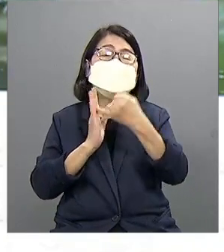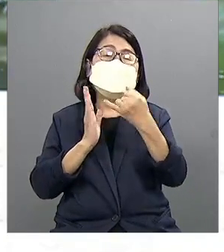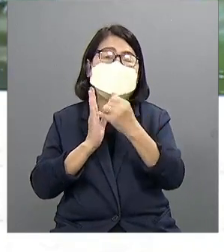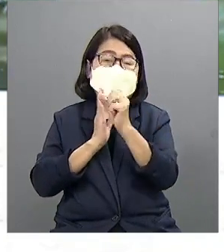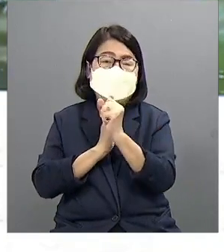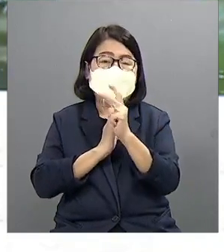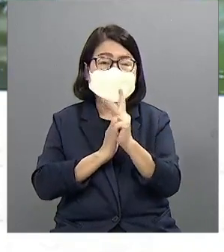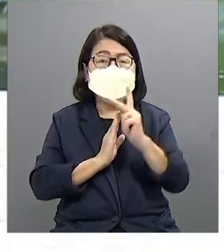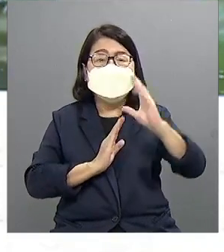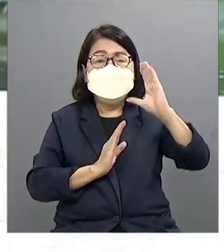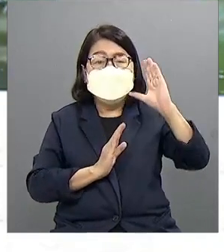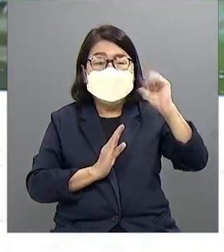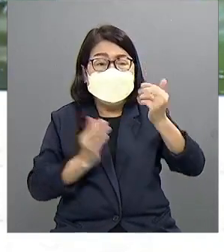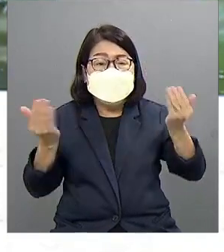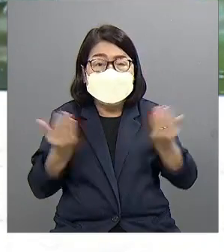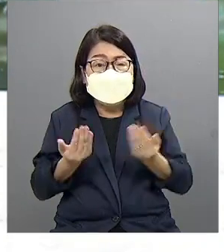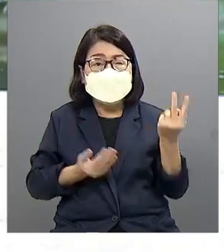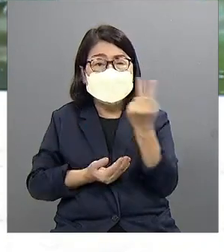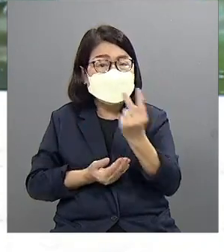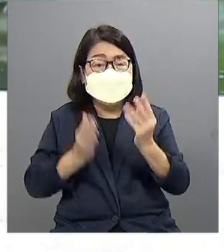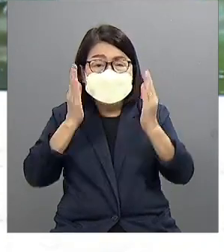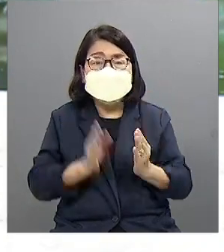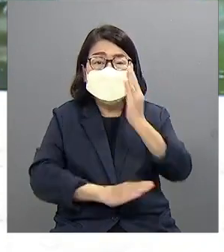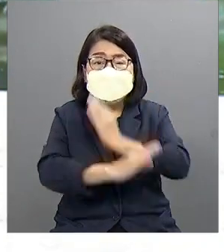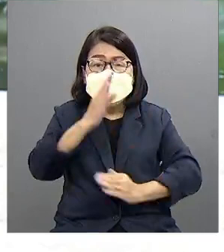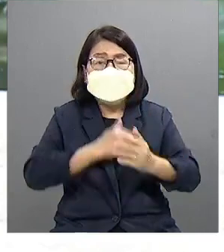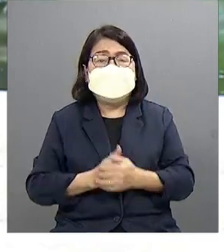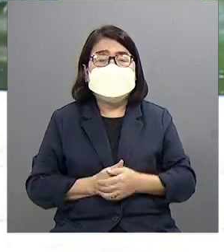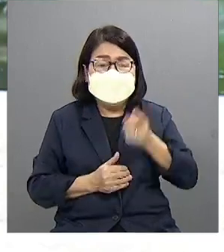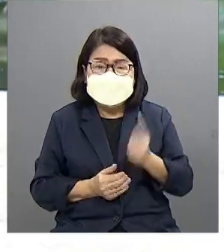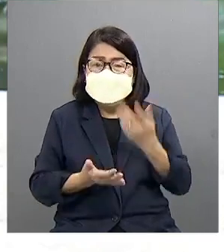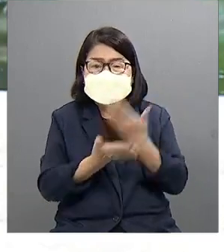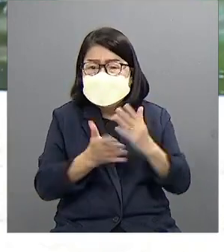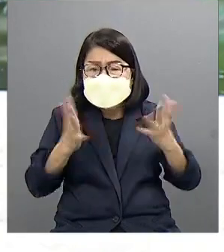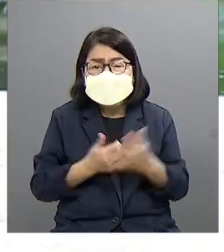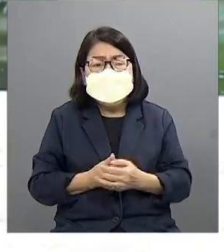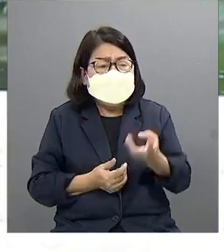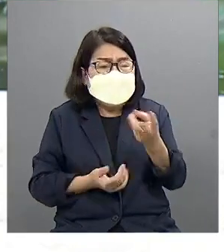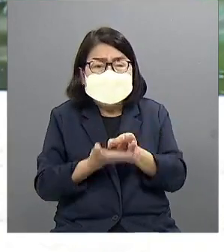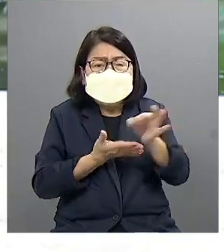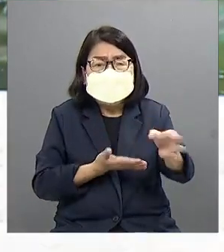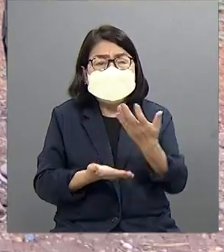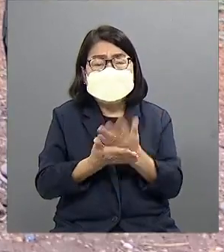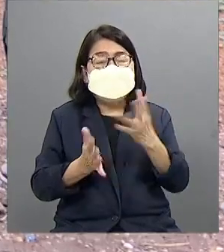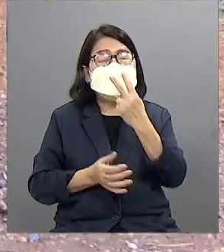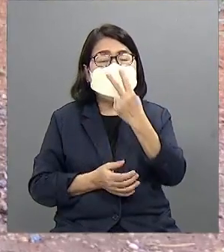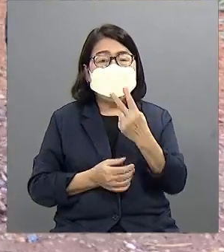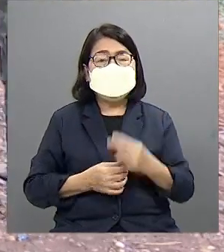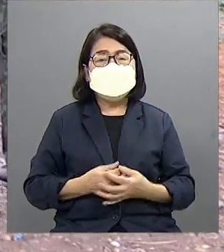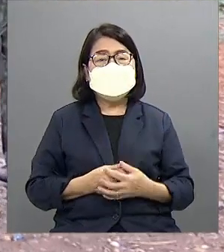เลยนะคะไม่มีเงินแม้จะซื้อข้าวกินอะยากไร้อย่างไรไปดูชีวิตเขากัน